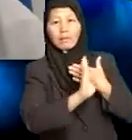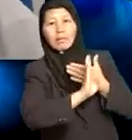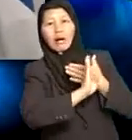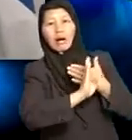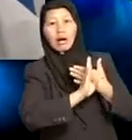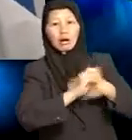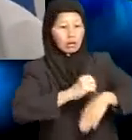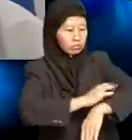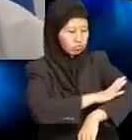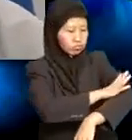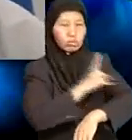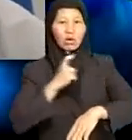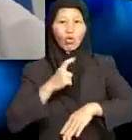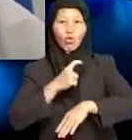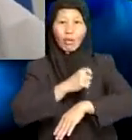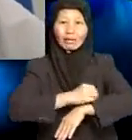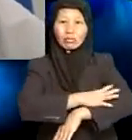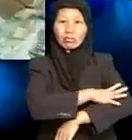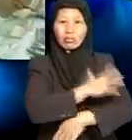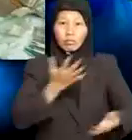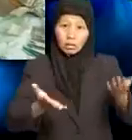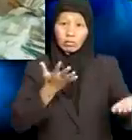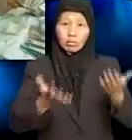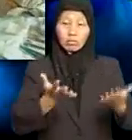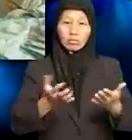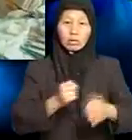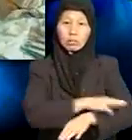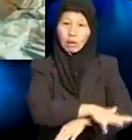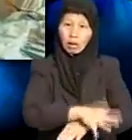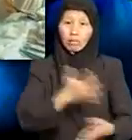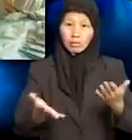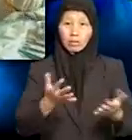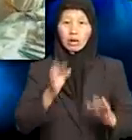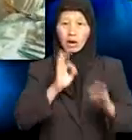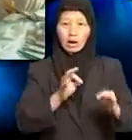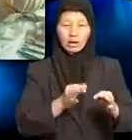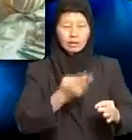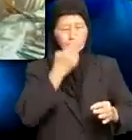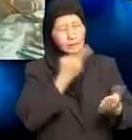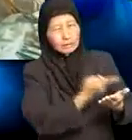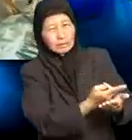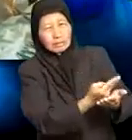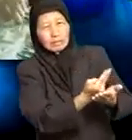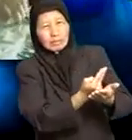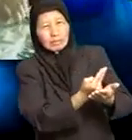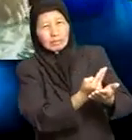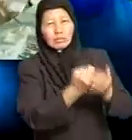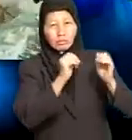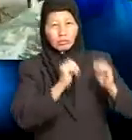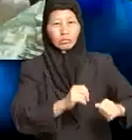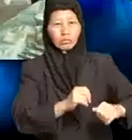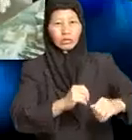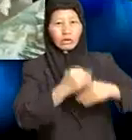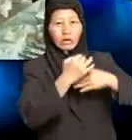segi jangkitan kuman. Dan kemudian seterusnya, kalau dia bangun juga, dia bangun, kadang-kadang benda itu boleh blok ataupun darah